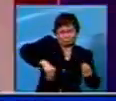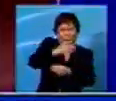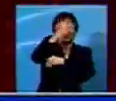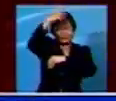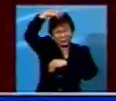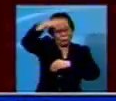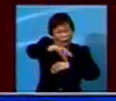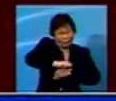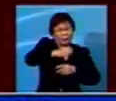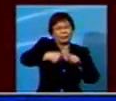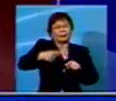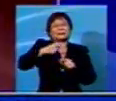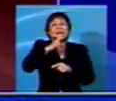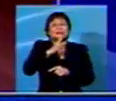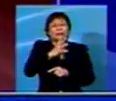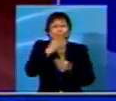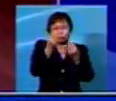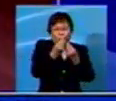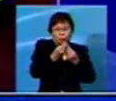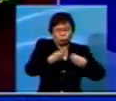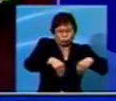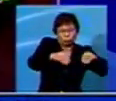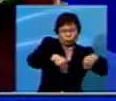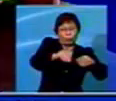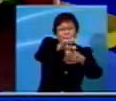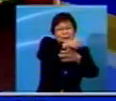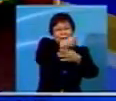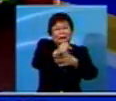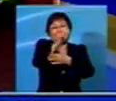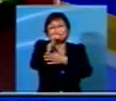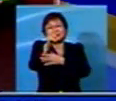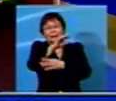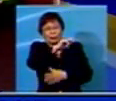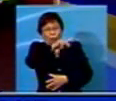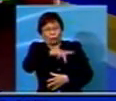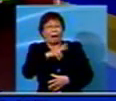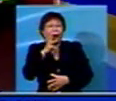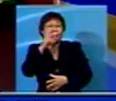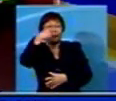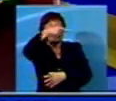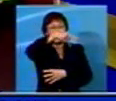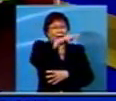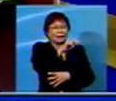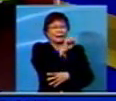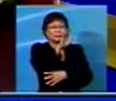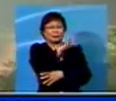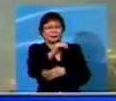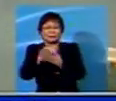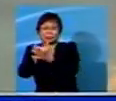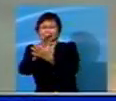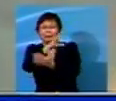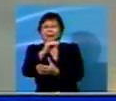tersebut juga ditegaskan bahawa jumlah penjualan ekuiti aset dan liabiliti air bagi pnsb shabas dan